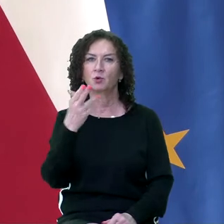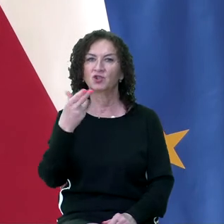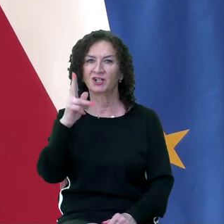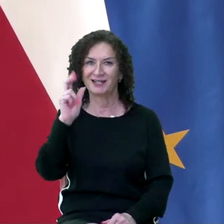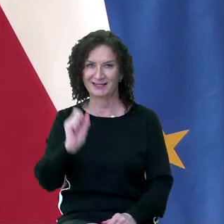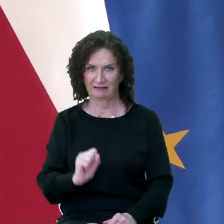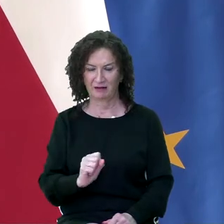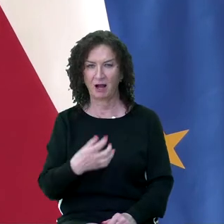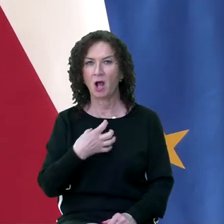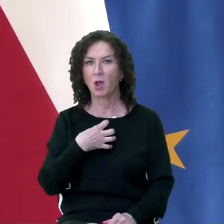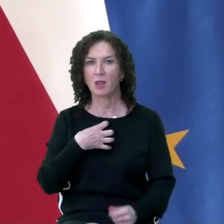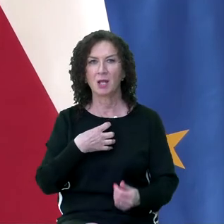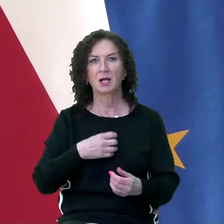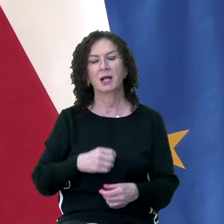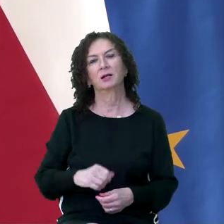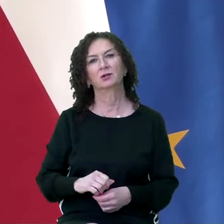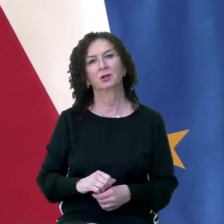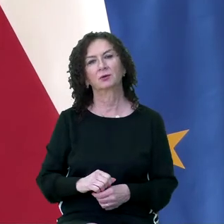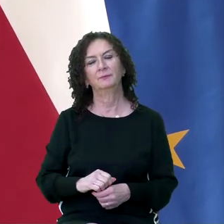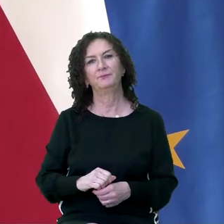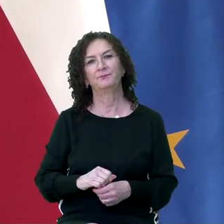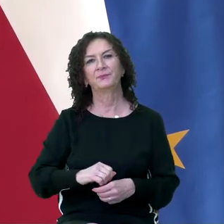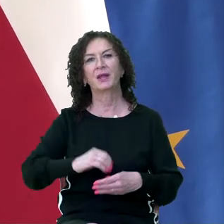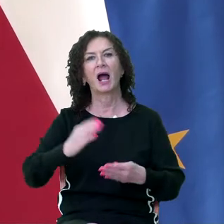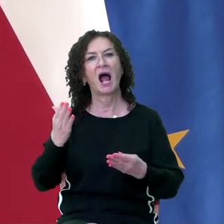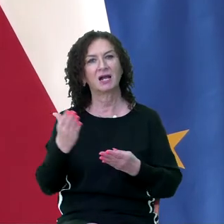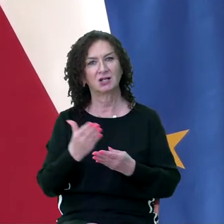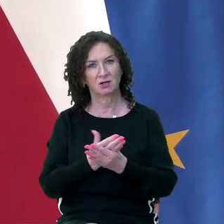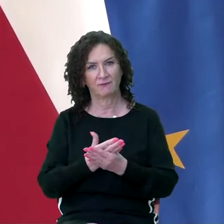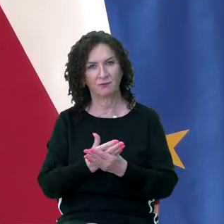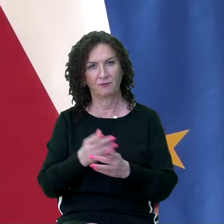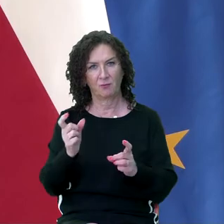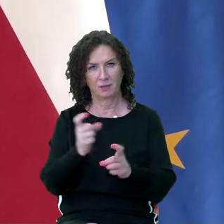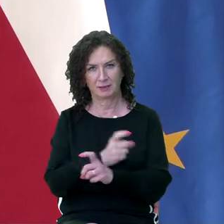Serdecznie dziękuję pani dyrektor, że była pani ze mną również duchowo cały czas.